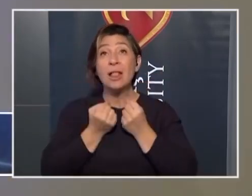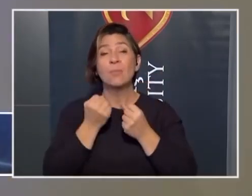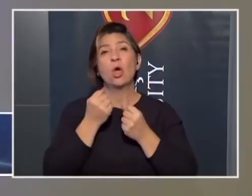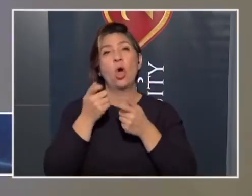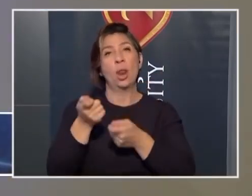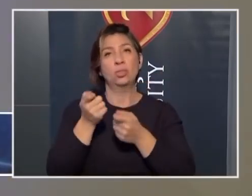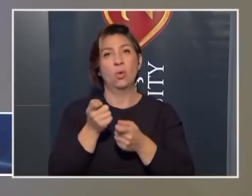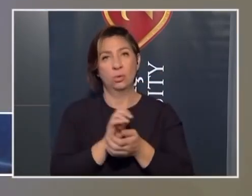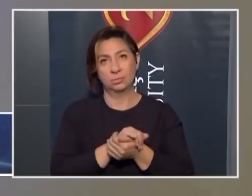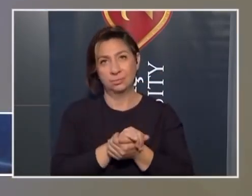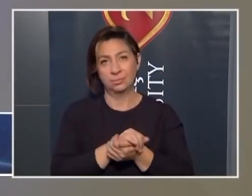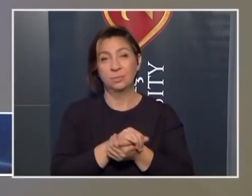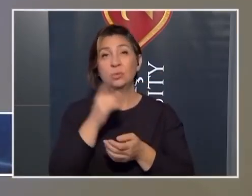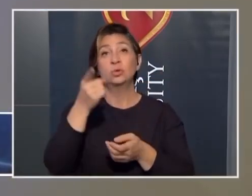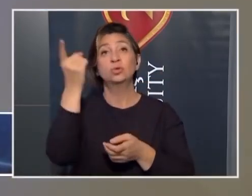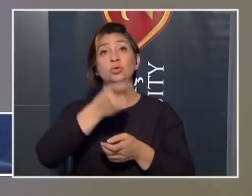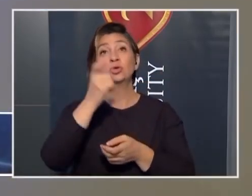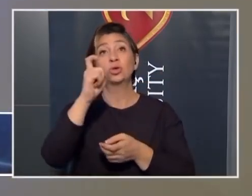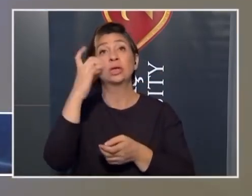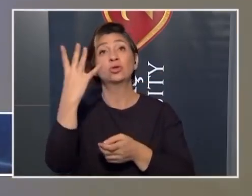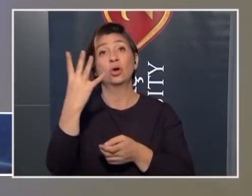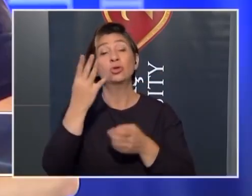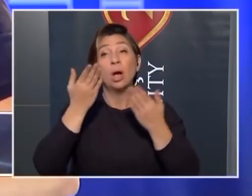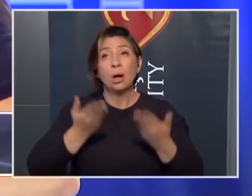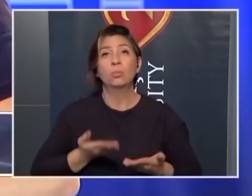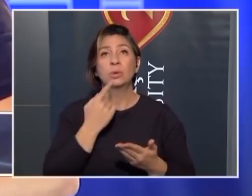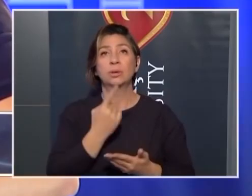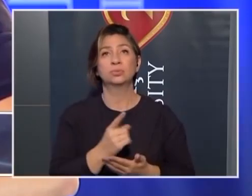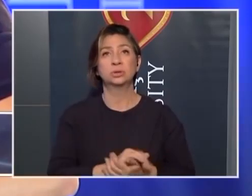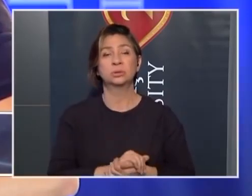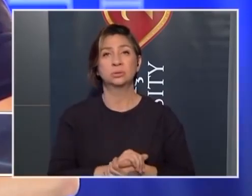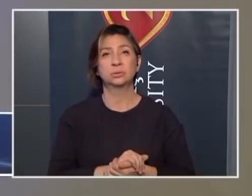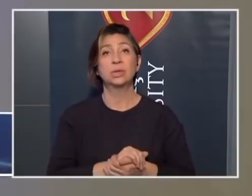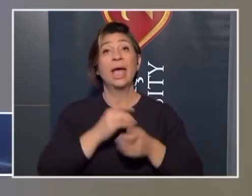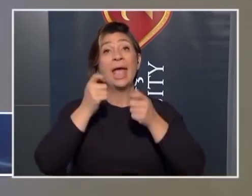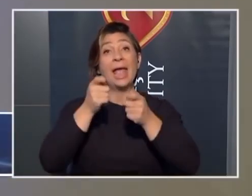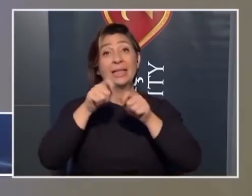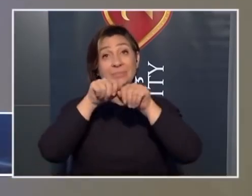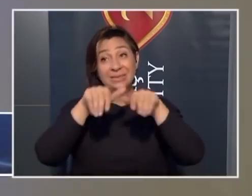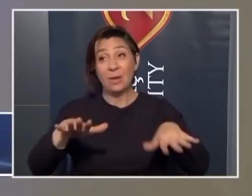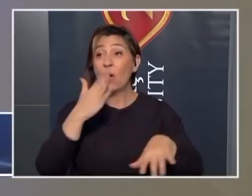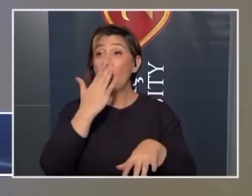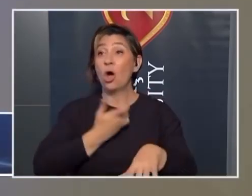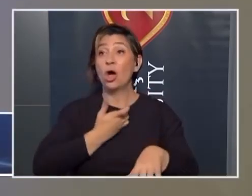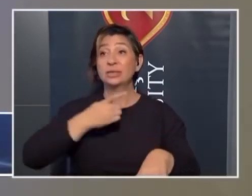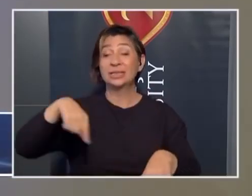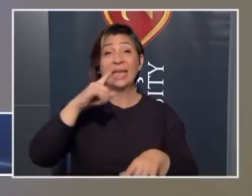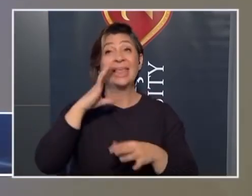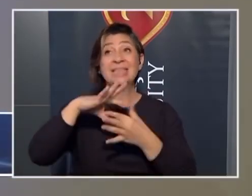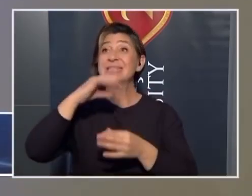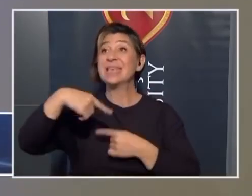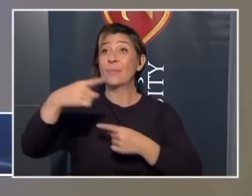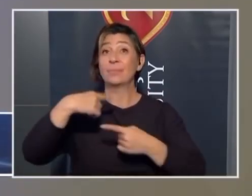öğretmektedir. Bu %94 oranında kabul görmüş. Eğitim sistemi öğrencilere insanlara saygı